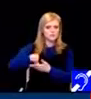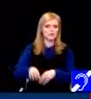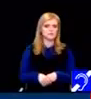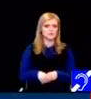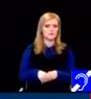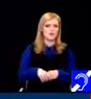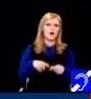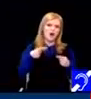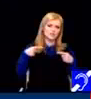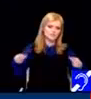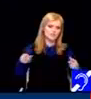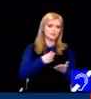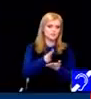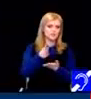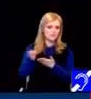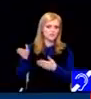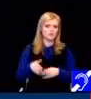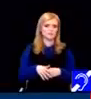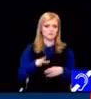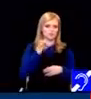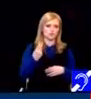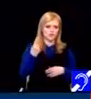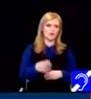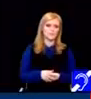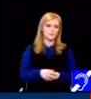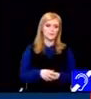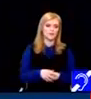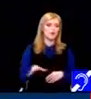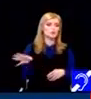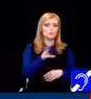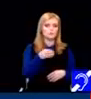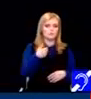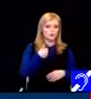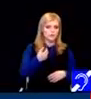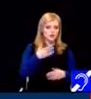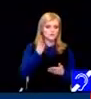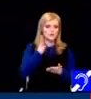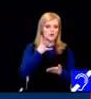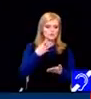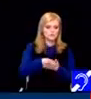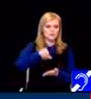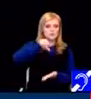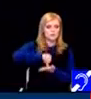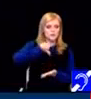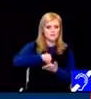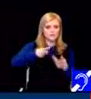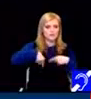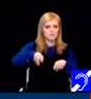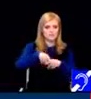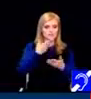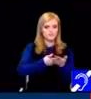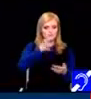ai diferitor categorii sociale, pentru că toți vroiau să aibă reprezentanți în Sfatul